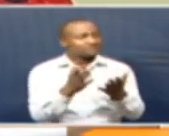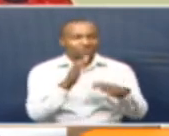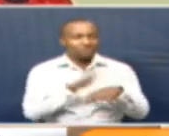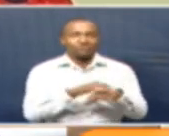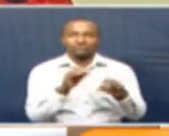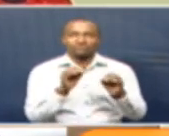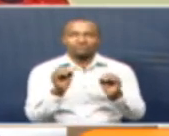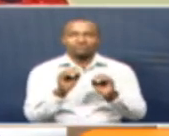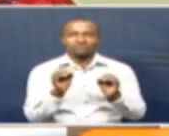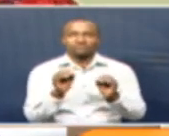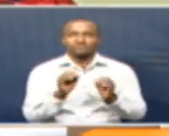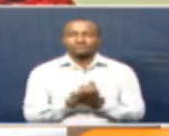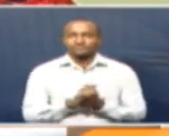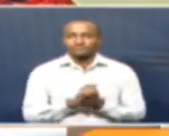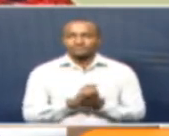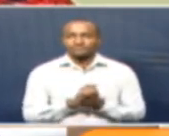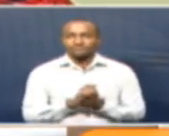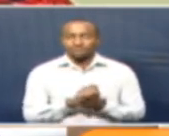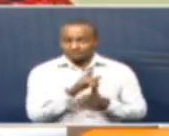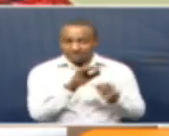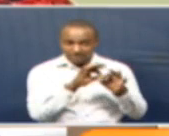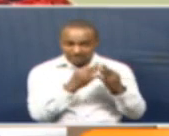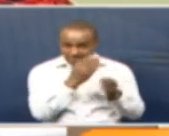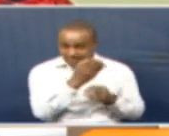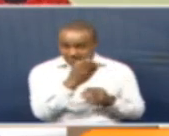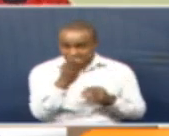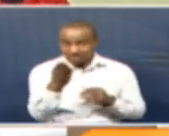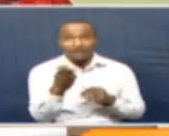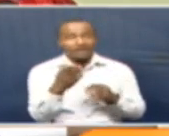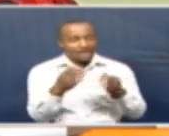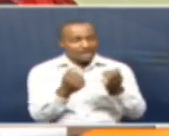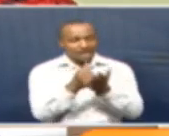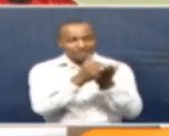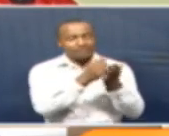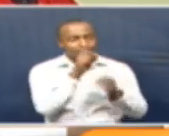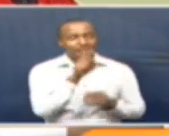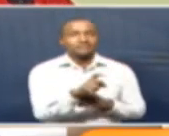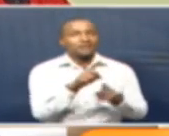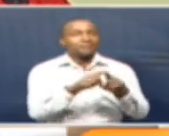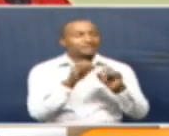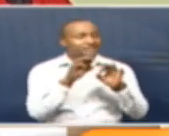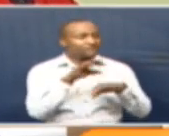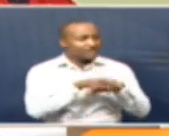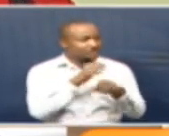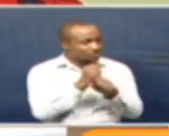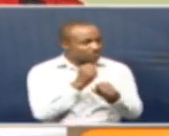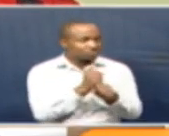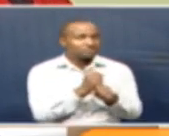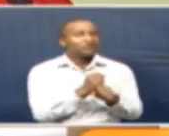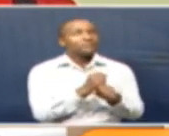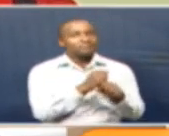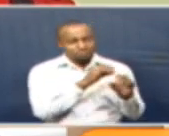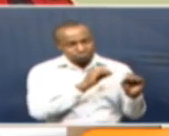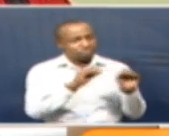sioni ikiwa nzuri. Najua kweli katika hizi familia zetu watu husaidiana, lakini kama umepata kibarua uondoke,